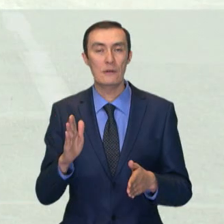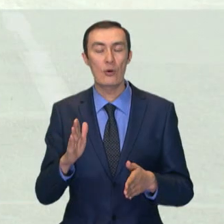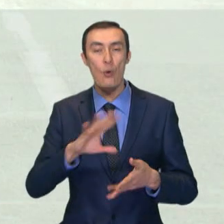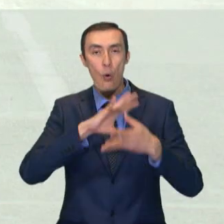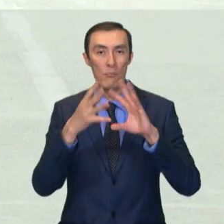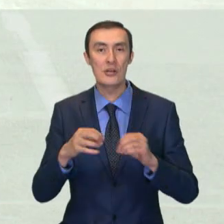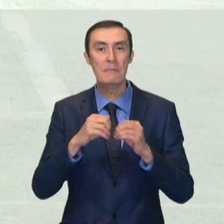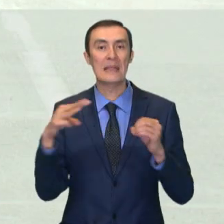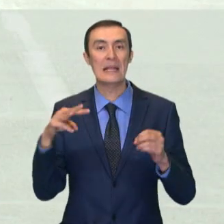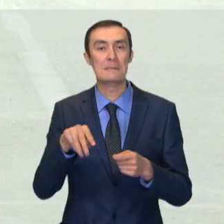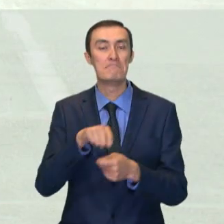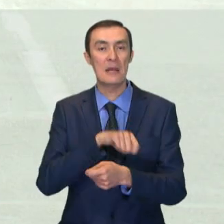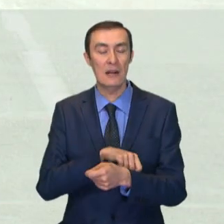метров.